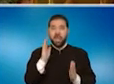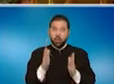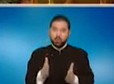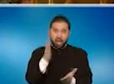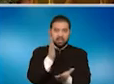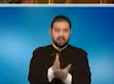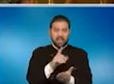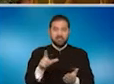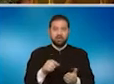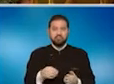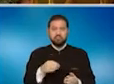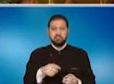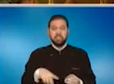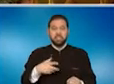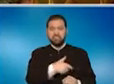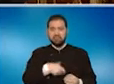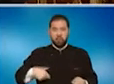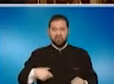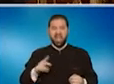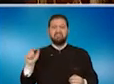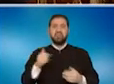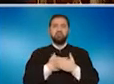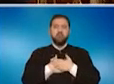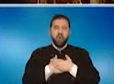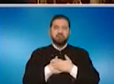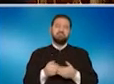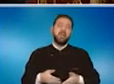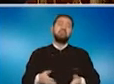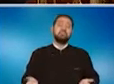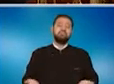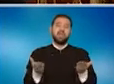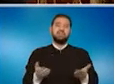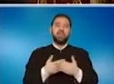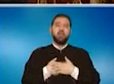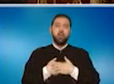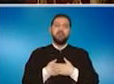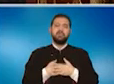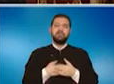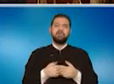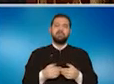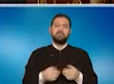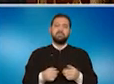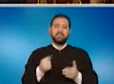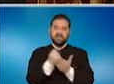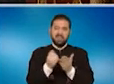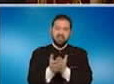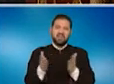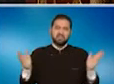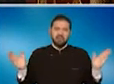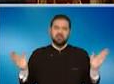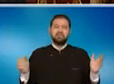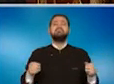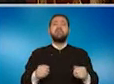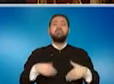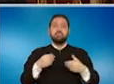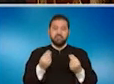de moarte. Bun, hai să-l dăm morți. E vinovat de să răstinim pe cruce. Condamnați-l. În cele din urmă, dreptatea oamenilor